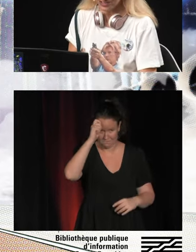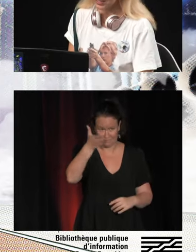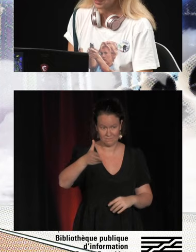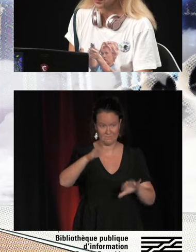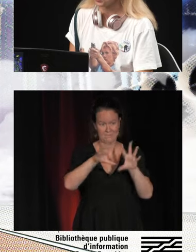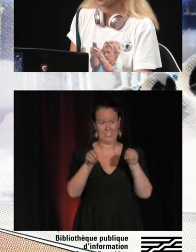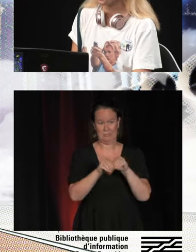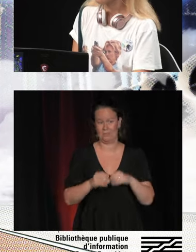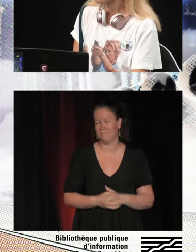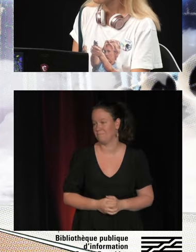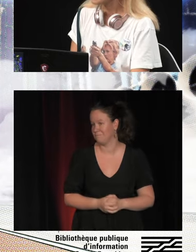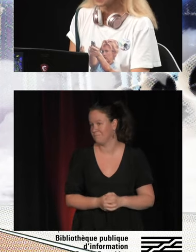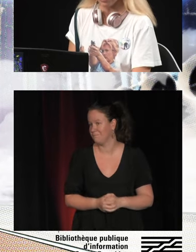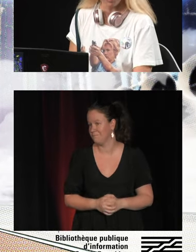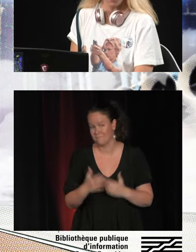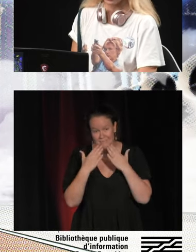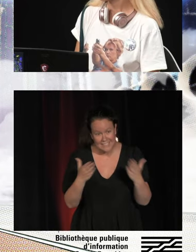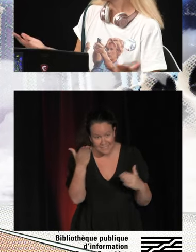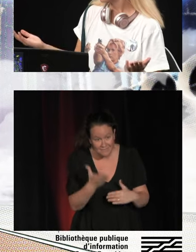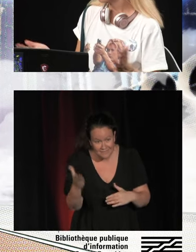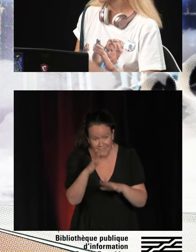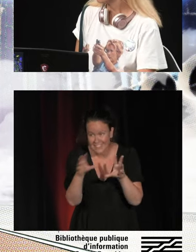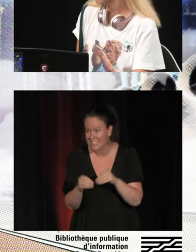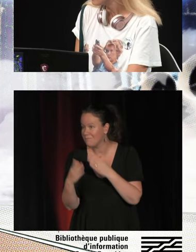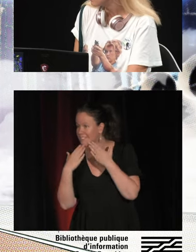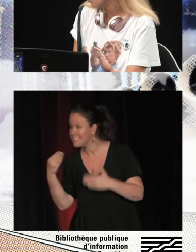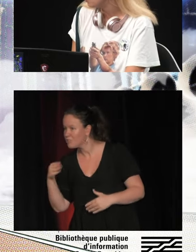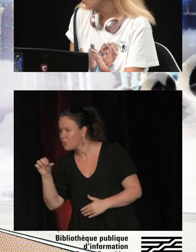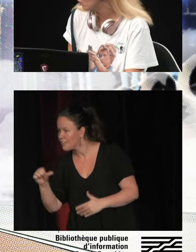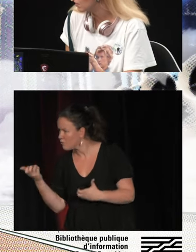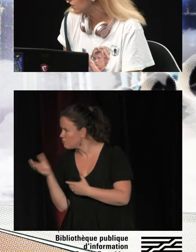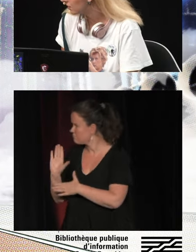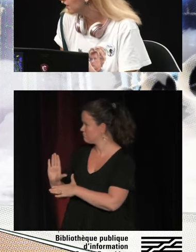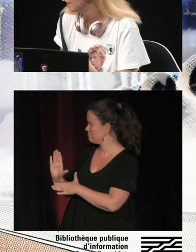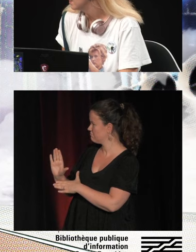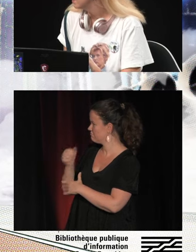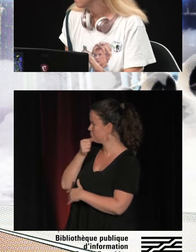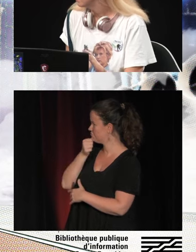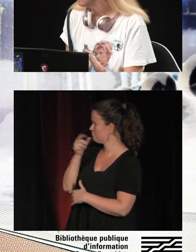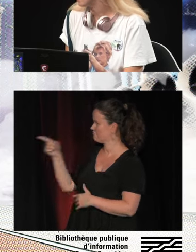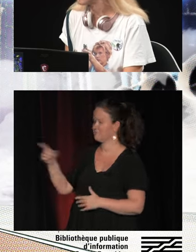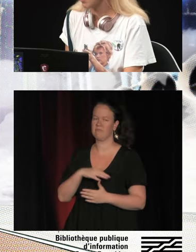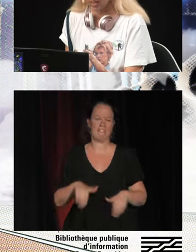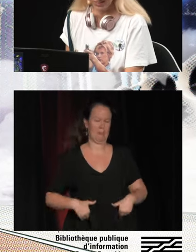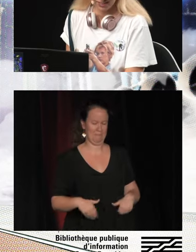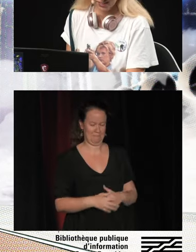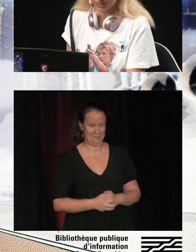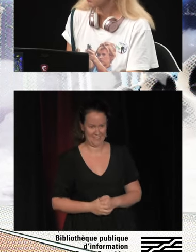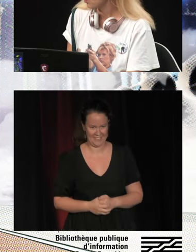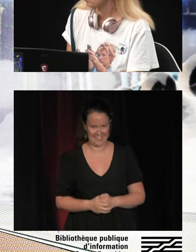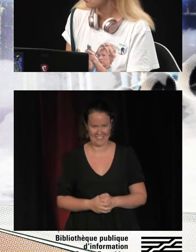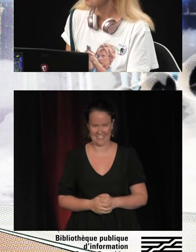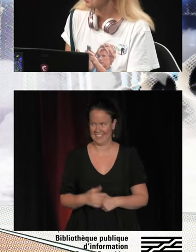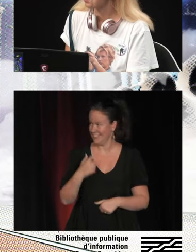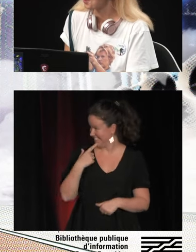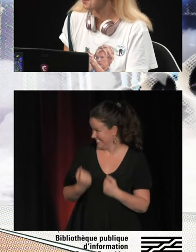de voir que l'initiative se met. Donc merci à vous. Et merci encore Michel André. Tu veux venir peut-être dire un mot ou quoi avant À la fin. Ah,